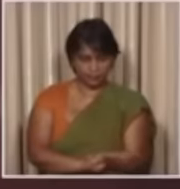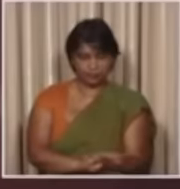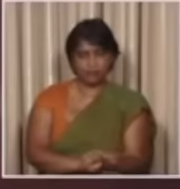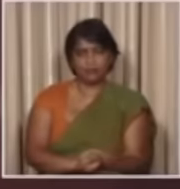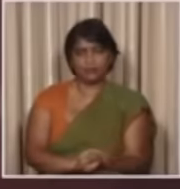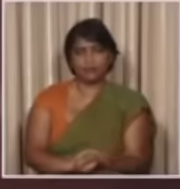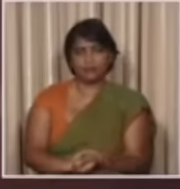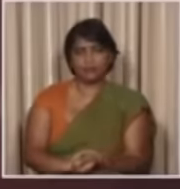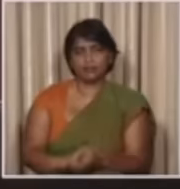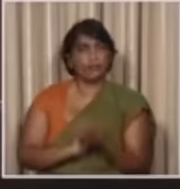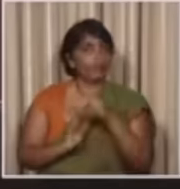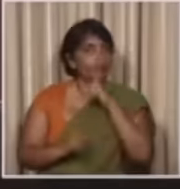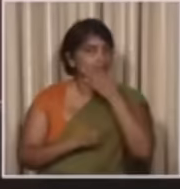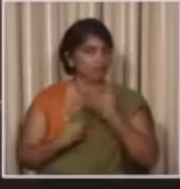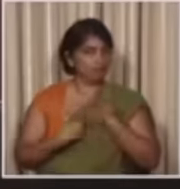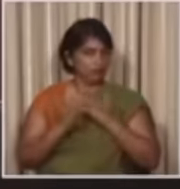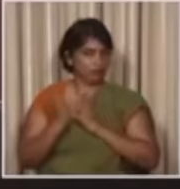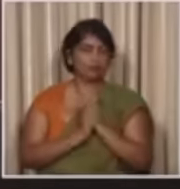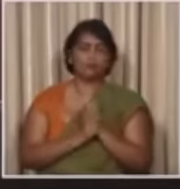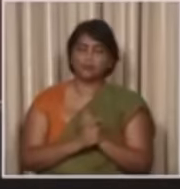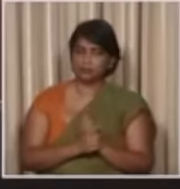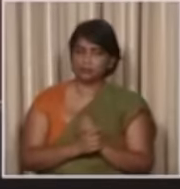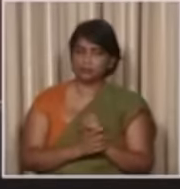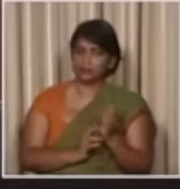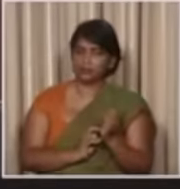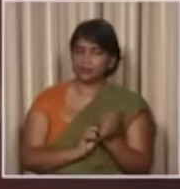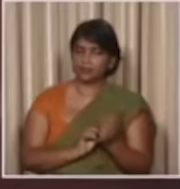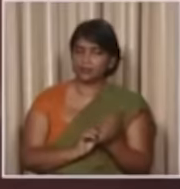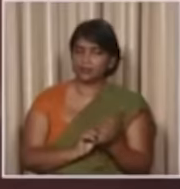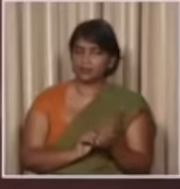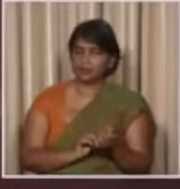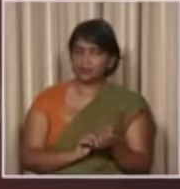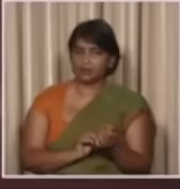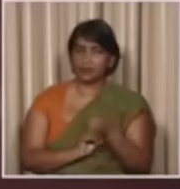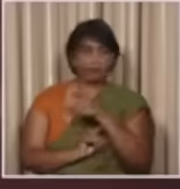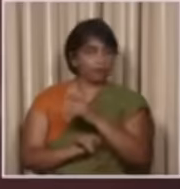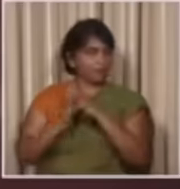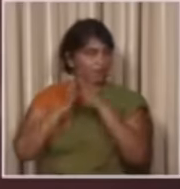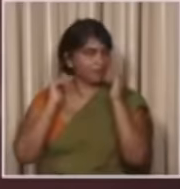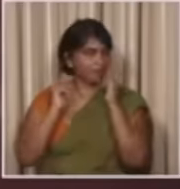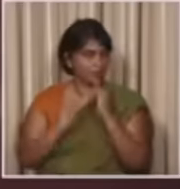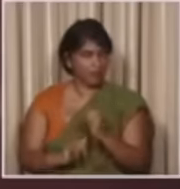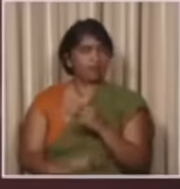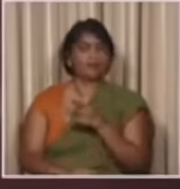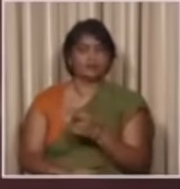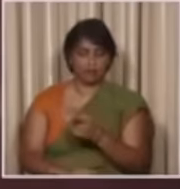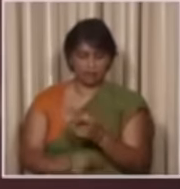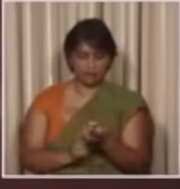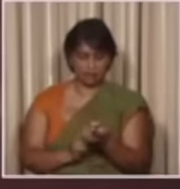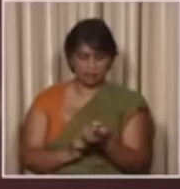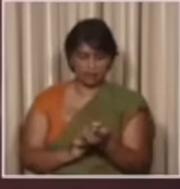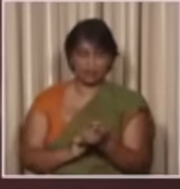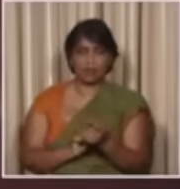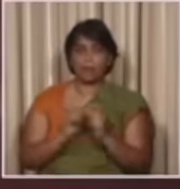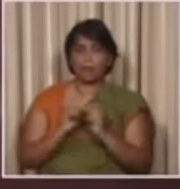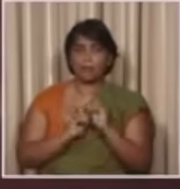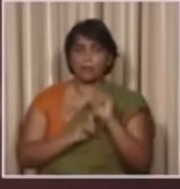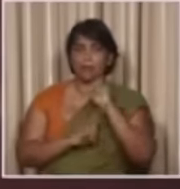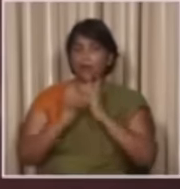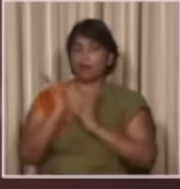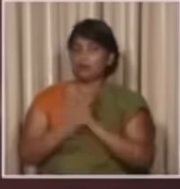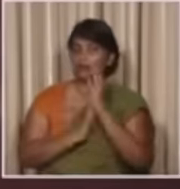කරනවා මට කතා කරන්න අවස්ථාව දෙන්න මේ මම මෙතුමා කරපු බරපතල පාර්ලිමේන්තු